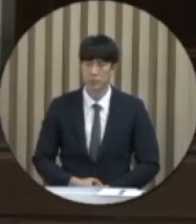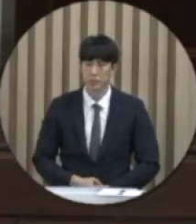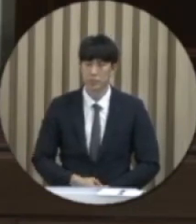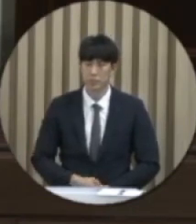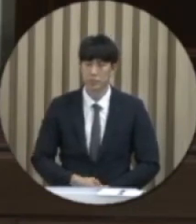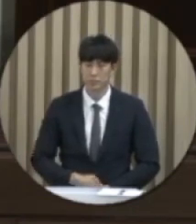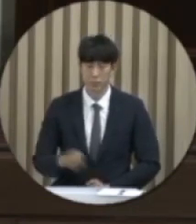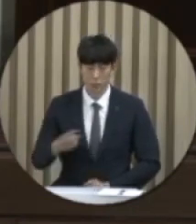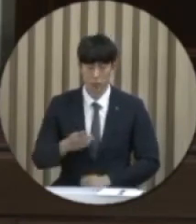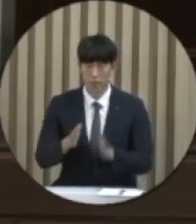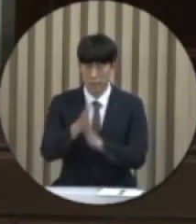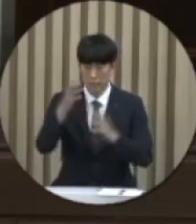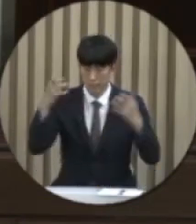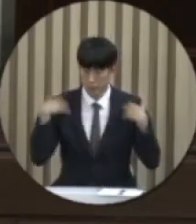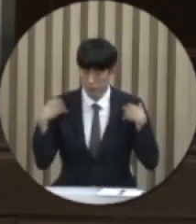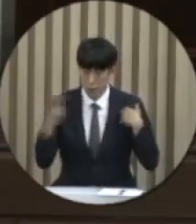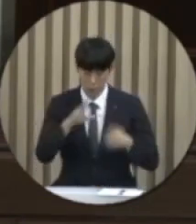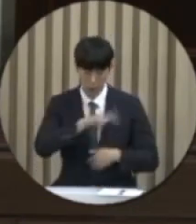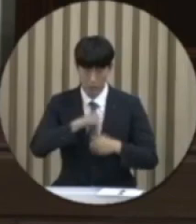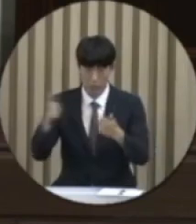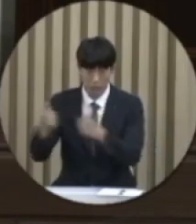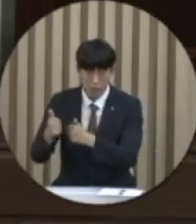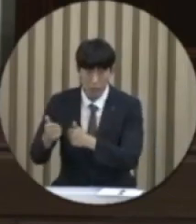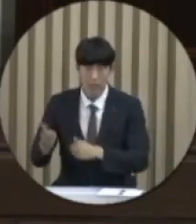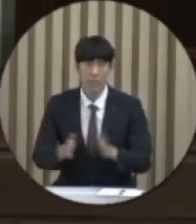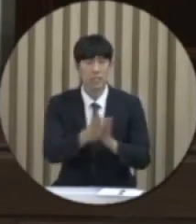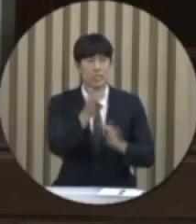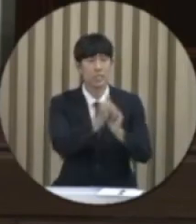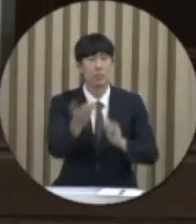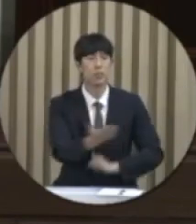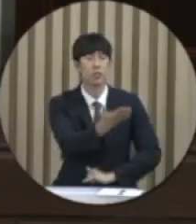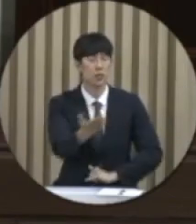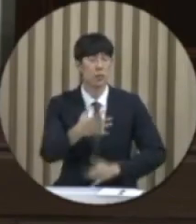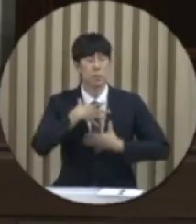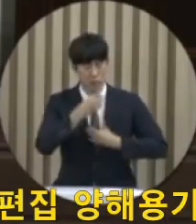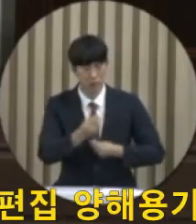앞으로 집행부와 의회가 시민들의 조금이라도 편리를